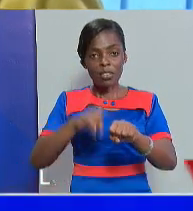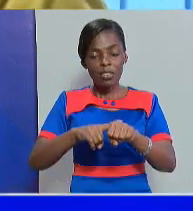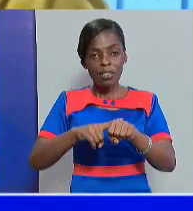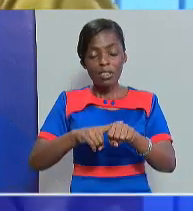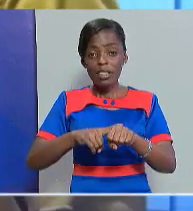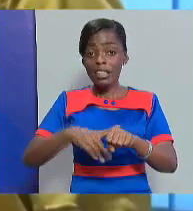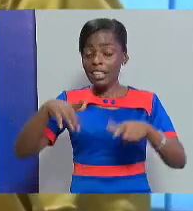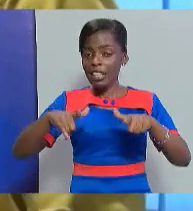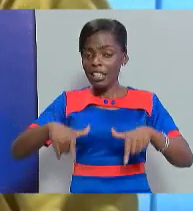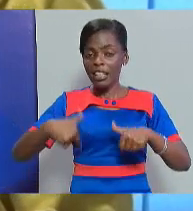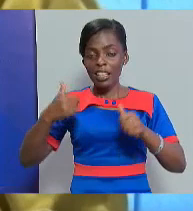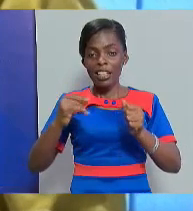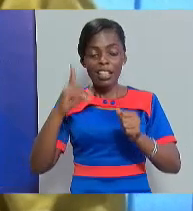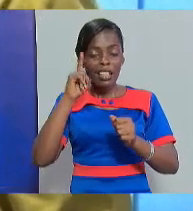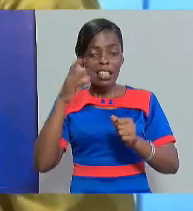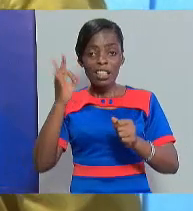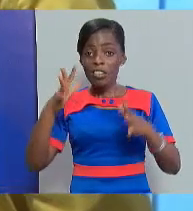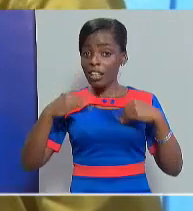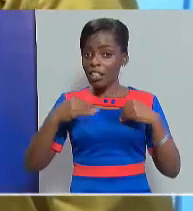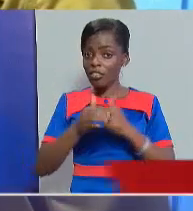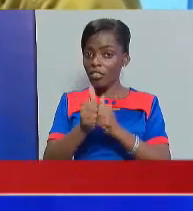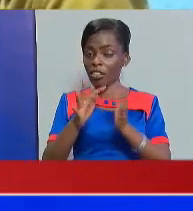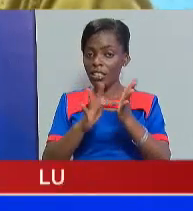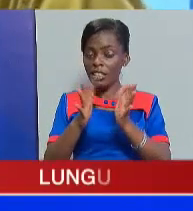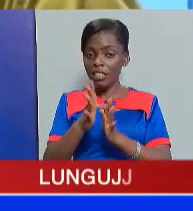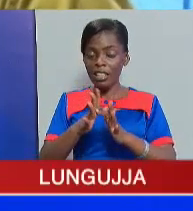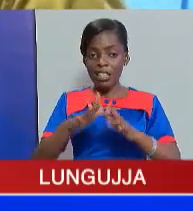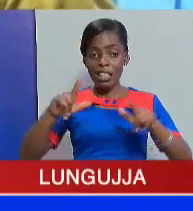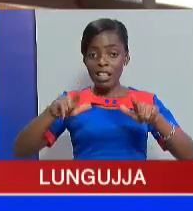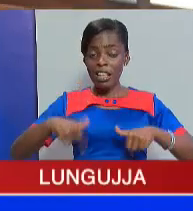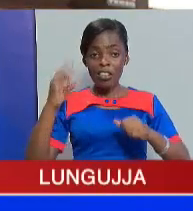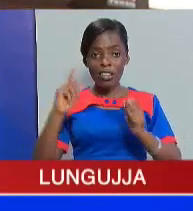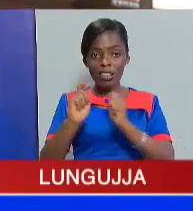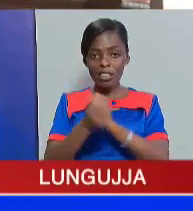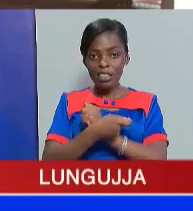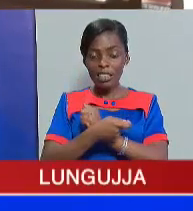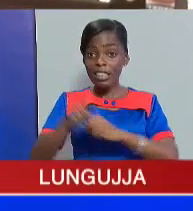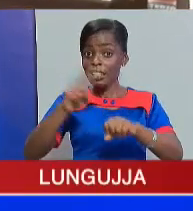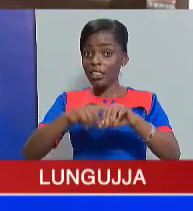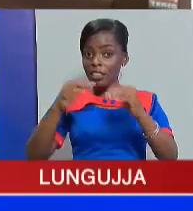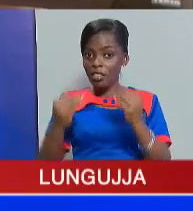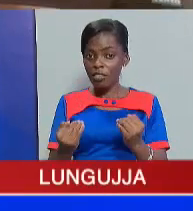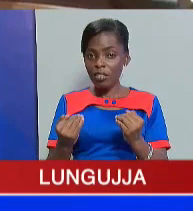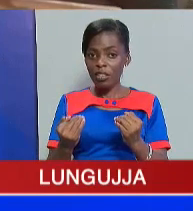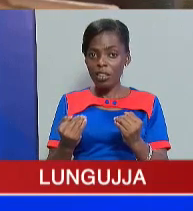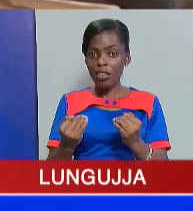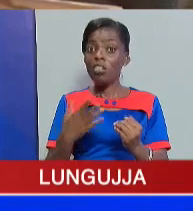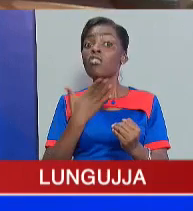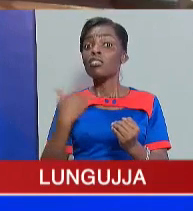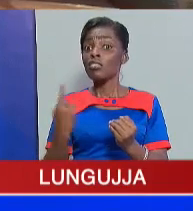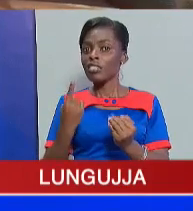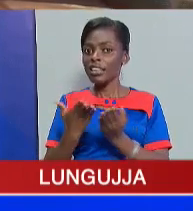bwe era alina essuubi nti kayatudde obulokozi obulamu tebugenda kusigala kye kimu. Bino ebiseera byakuweereza